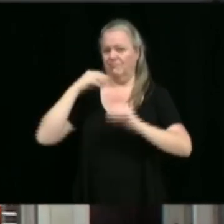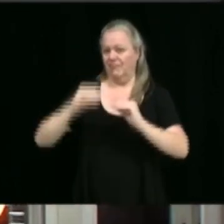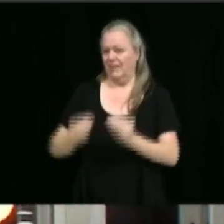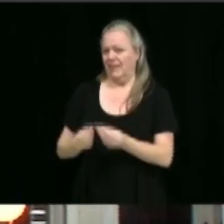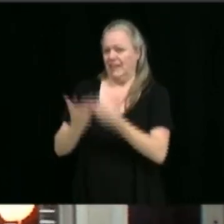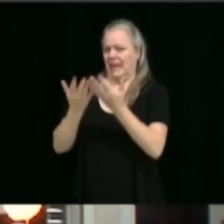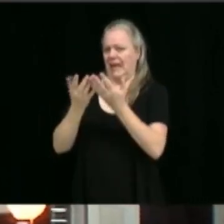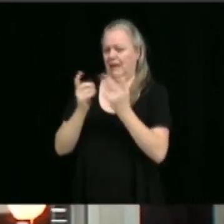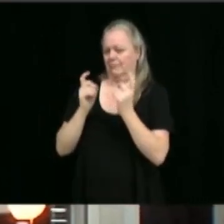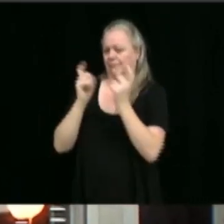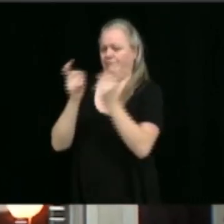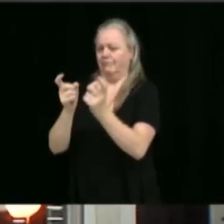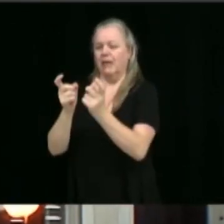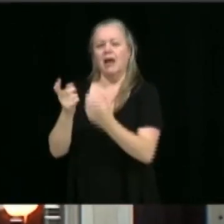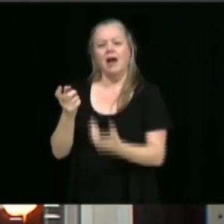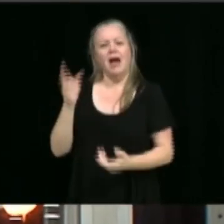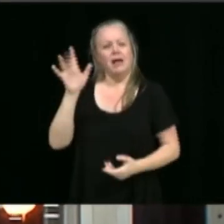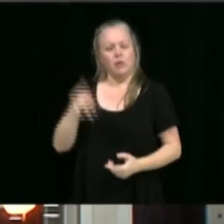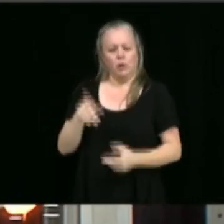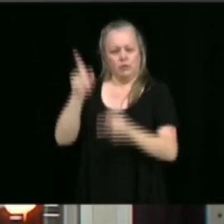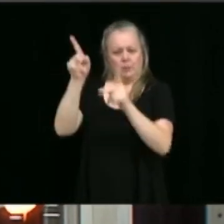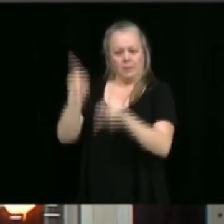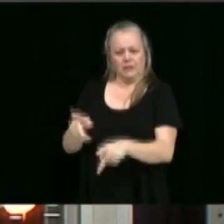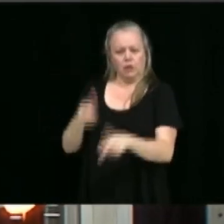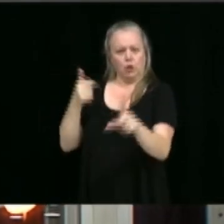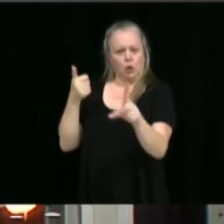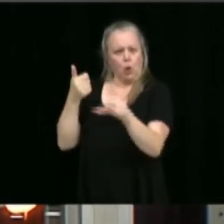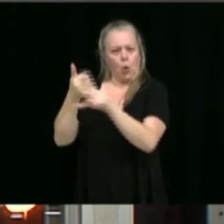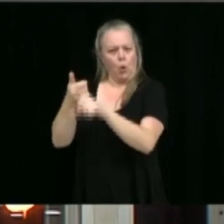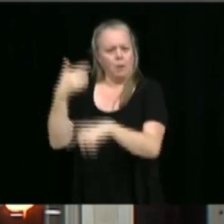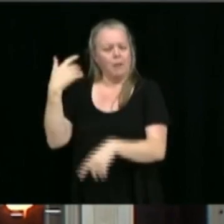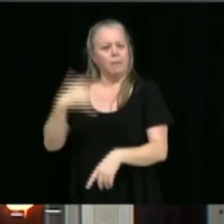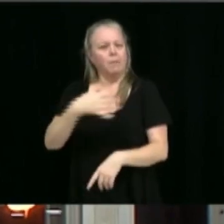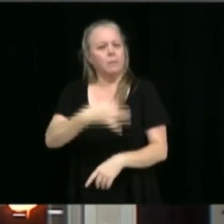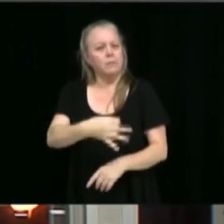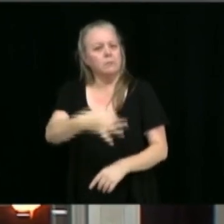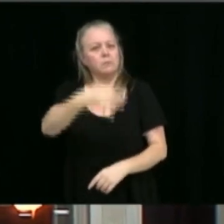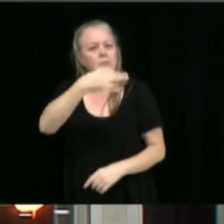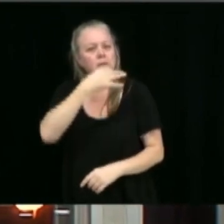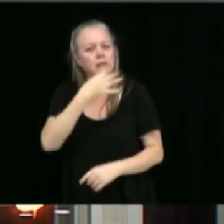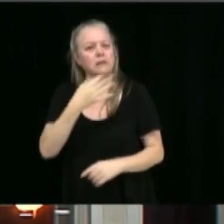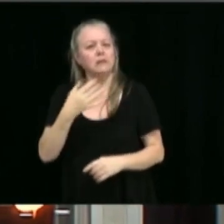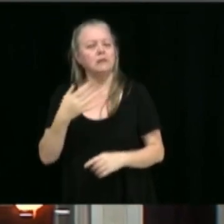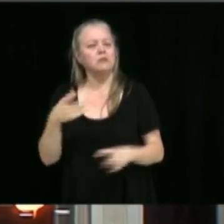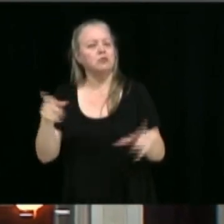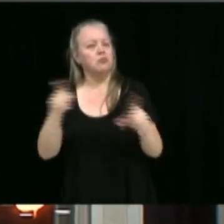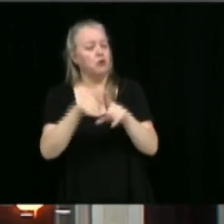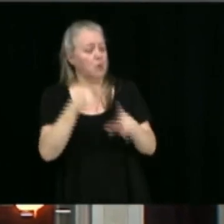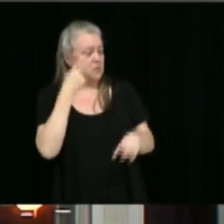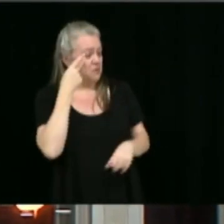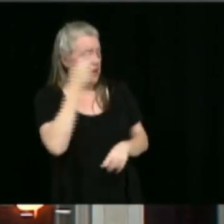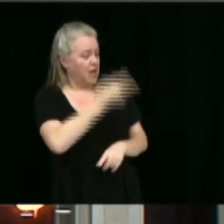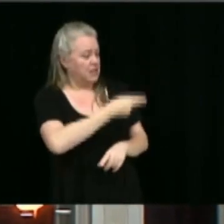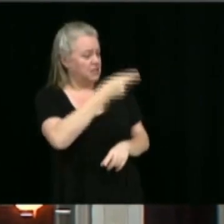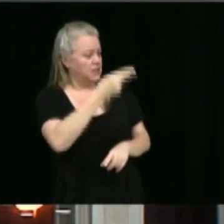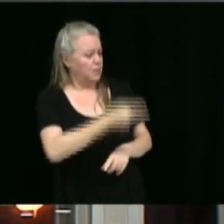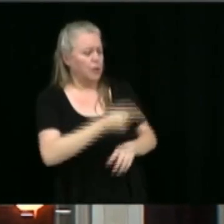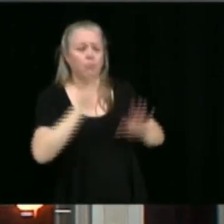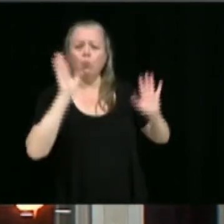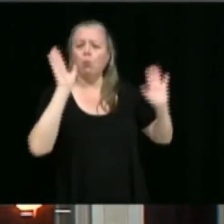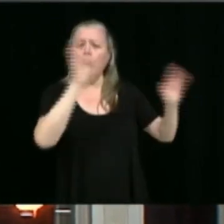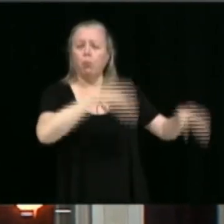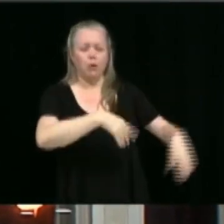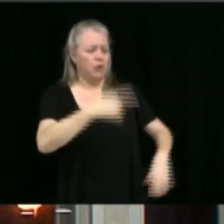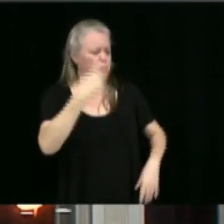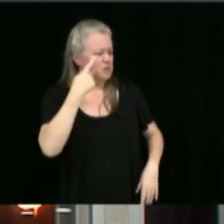qui impulsent une marque dans notre société qui rendent le handicap banal. Le handicap, c'est une